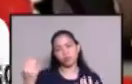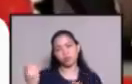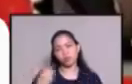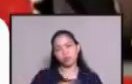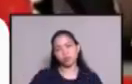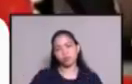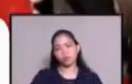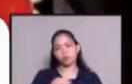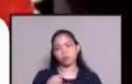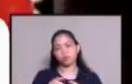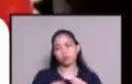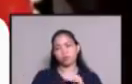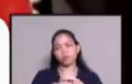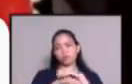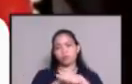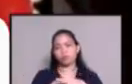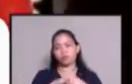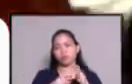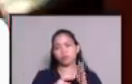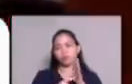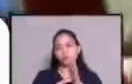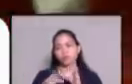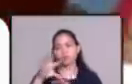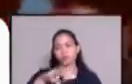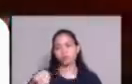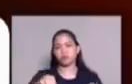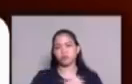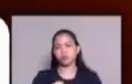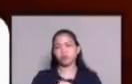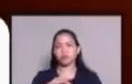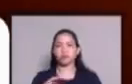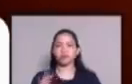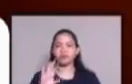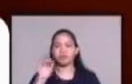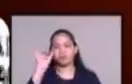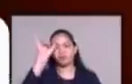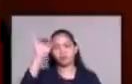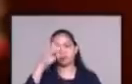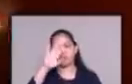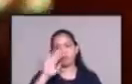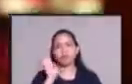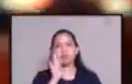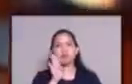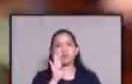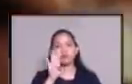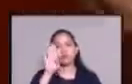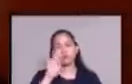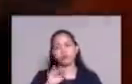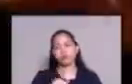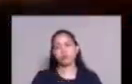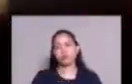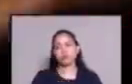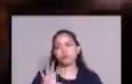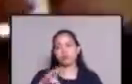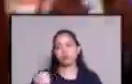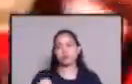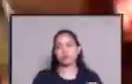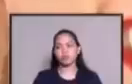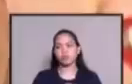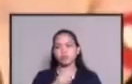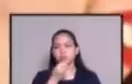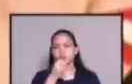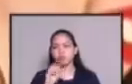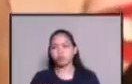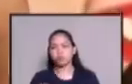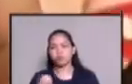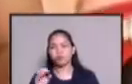lang ng kanilang mga kinatawan. Si hugpong campaign manager Sara Duterte, absent din. Ang kapatid niyang si Baste ang pumalit sa kanya. Napag-utusan ako ng